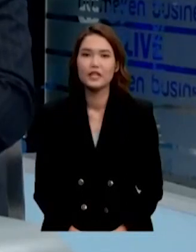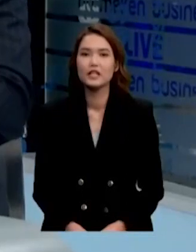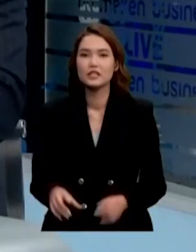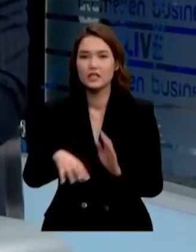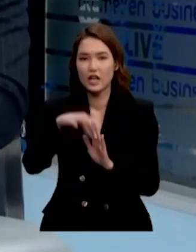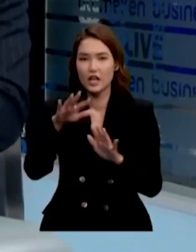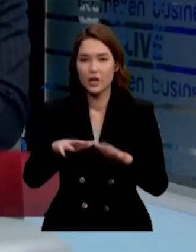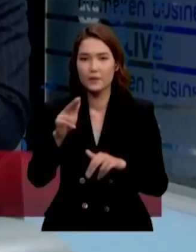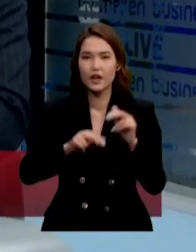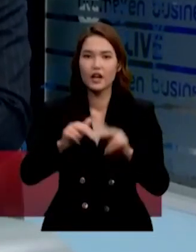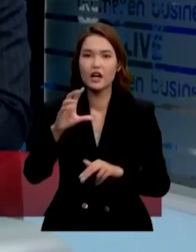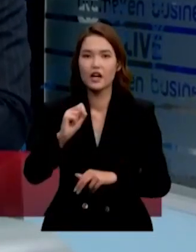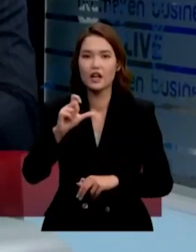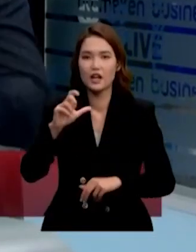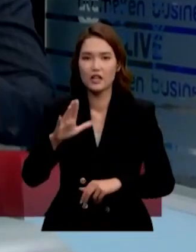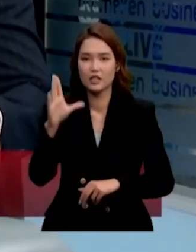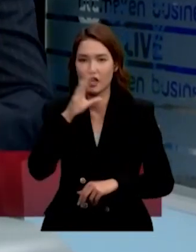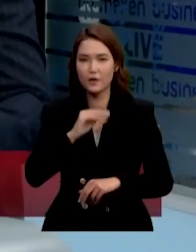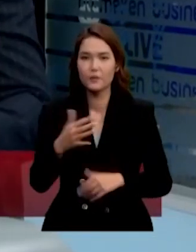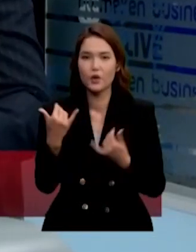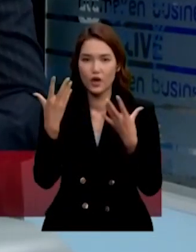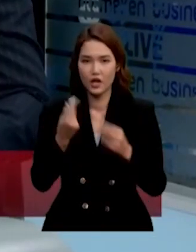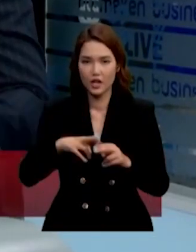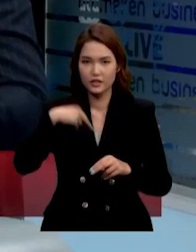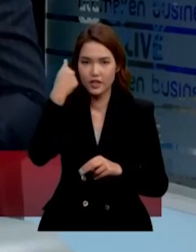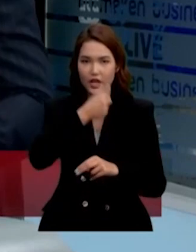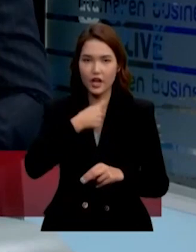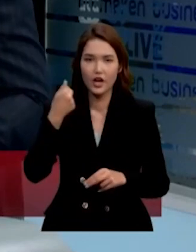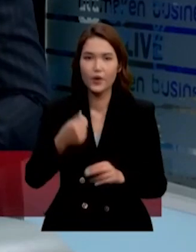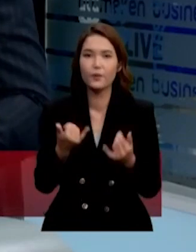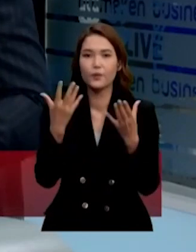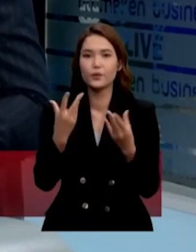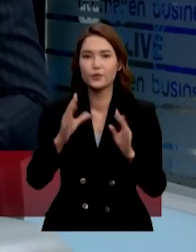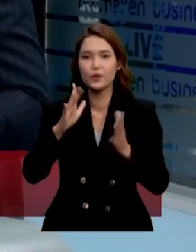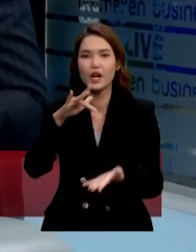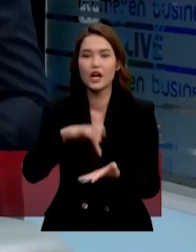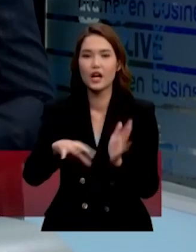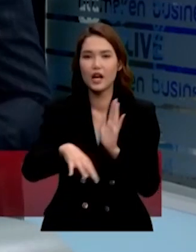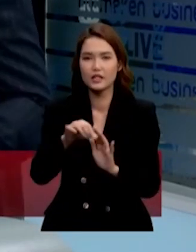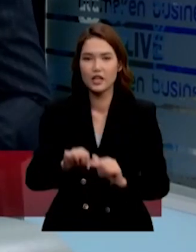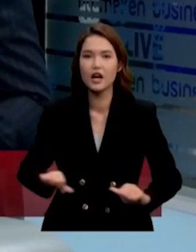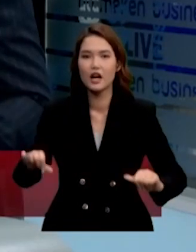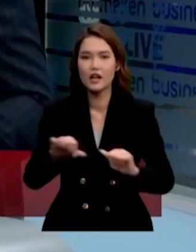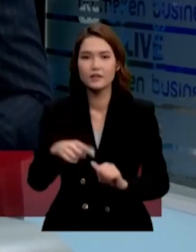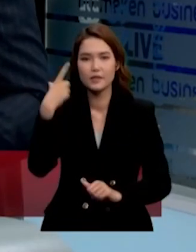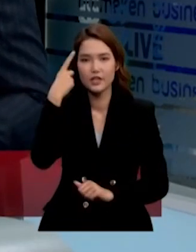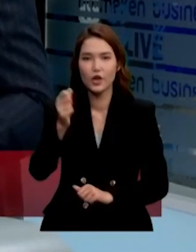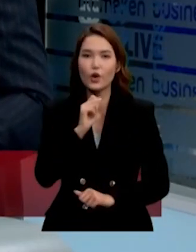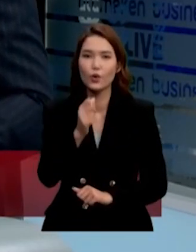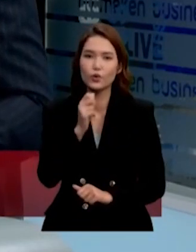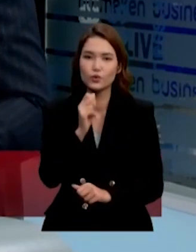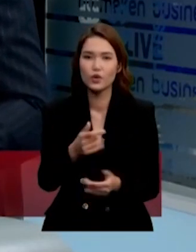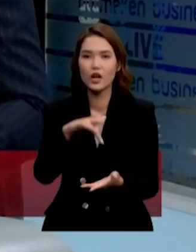Референдум по строительству АЭС могут провести уже в этом году. Во всяком случае, Центральная избирательная комиссия к этому готова, сообщил журналистам